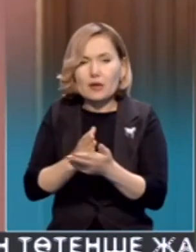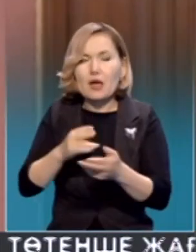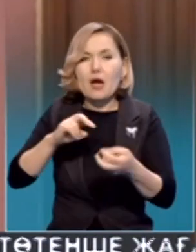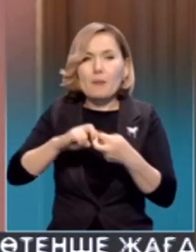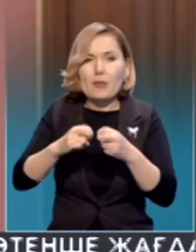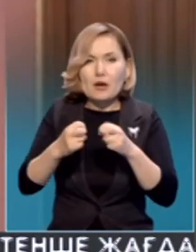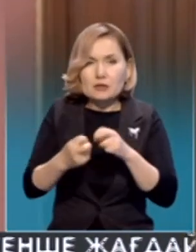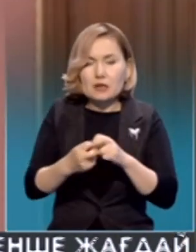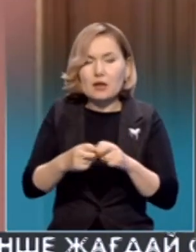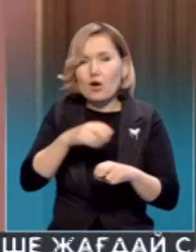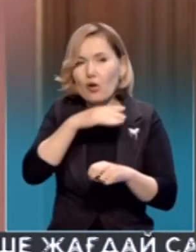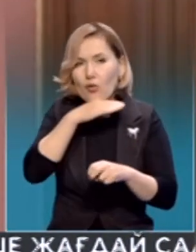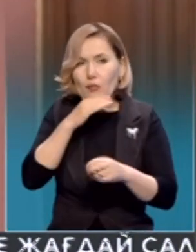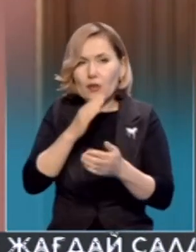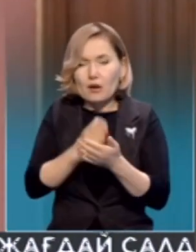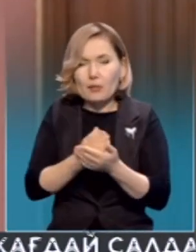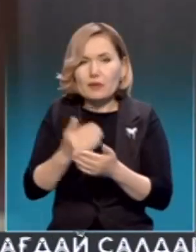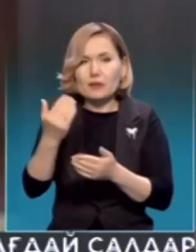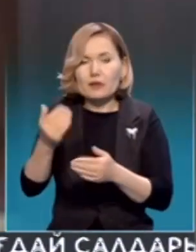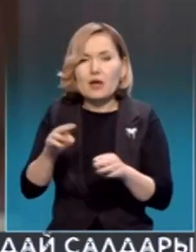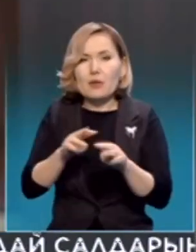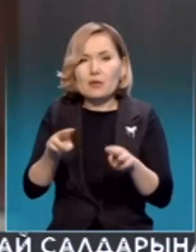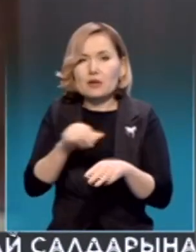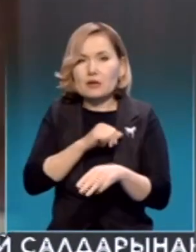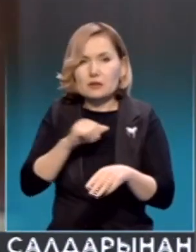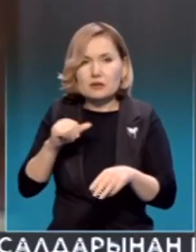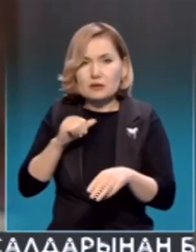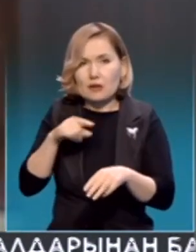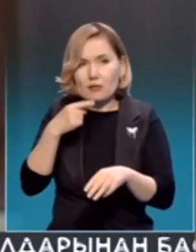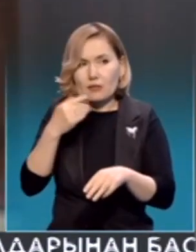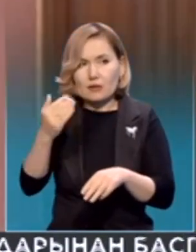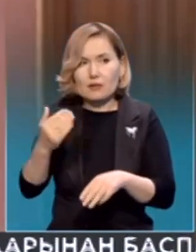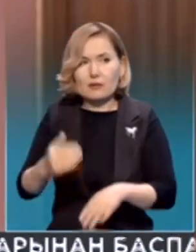мәселенің көп екенін министр Ажар Ғиният та мойындап отыр.